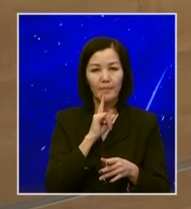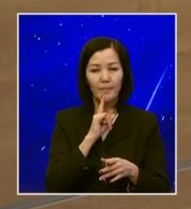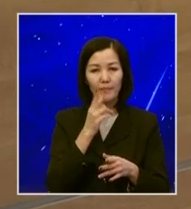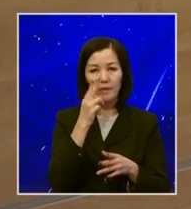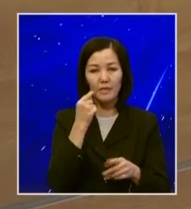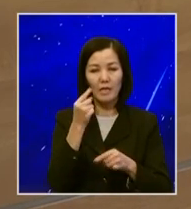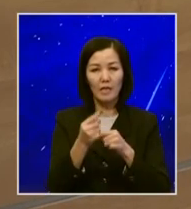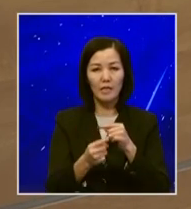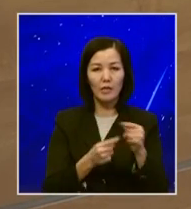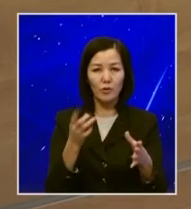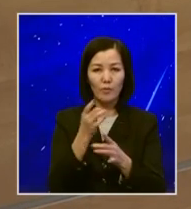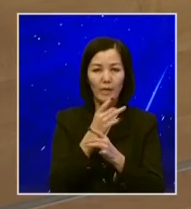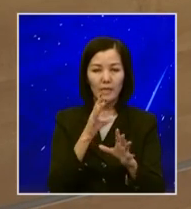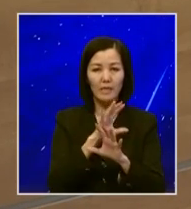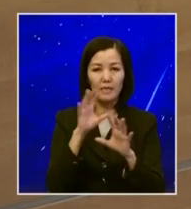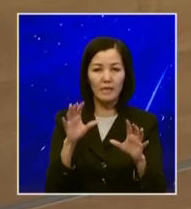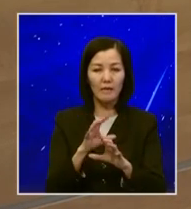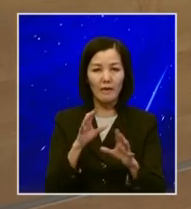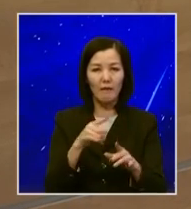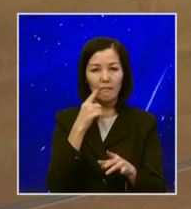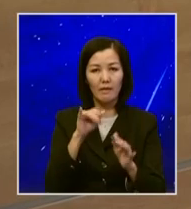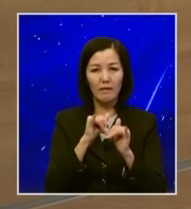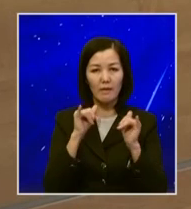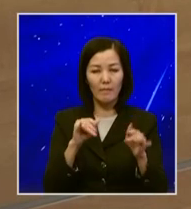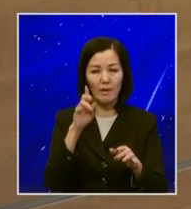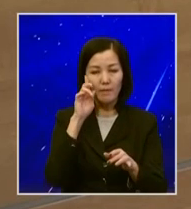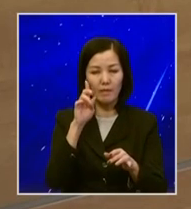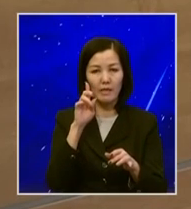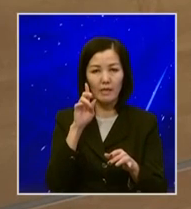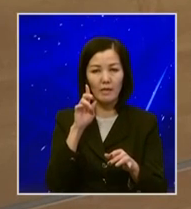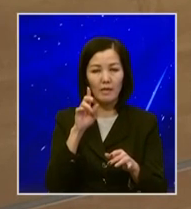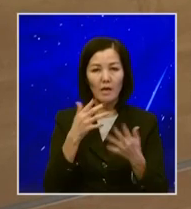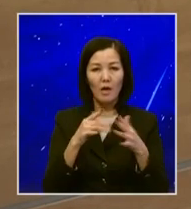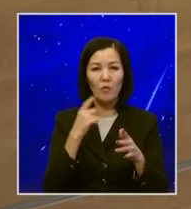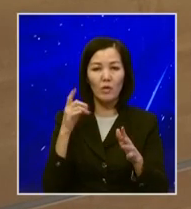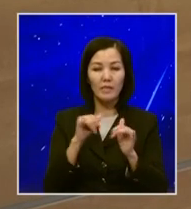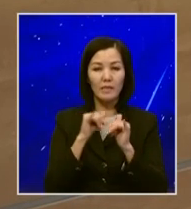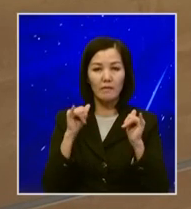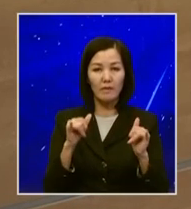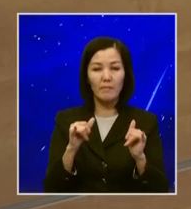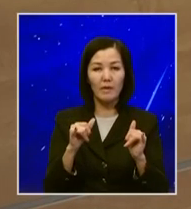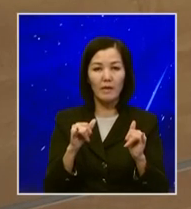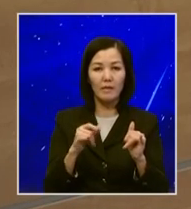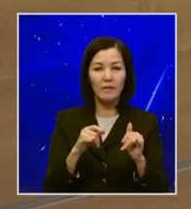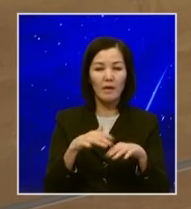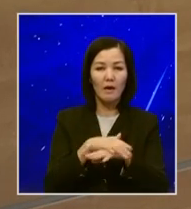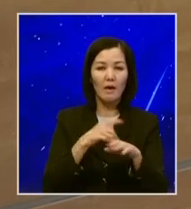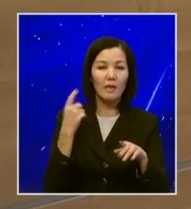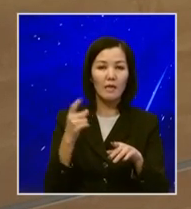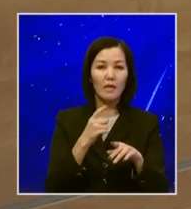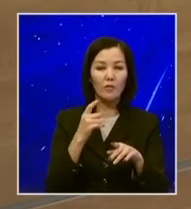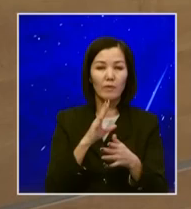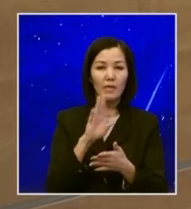салт-дәстүрін сақтаған, мәдениетін сақтаған ел, тілін дамыған ел, ауыл шаруашылығы ел экономикасының тірегі